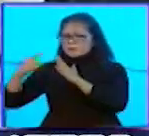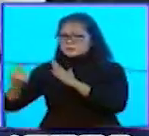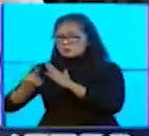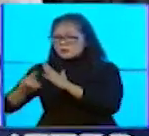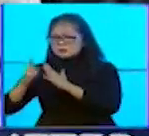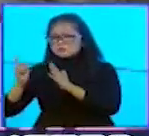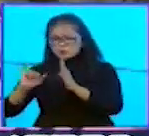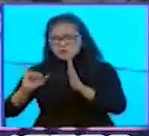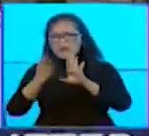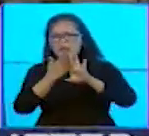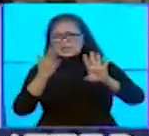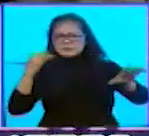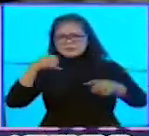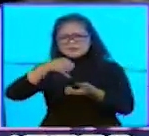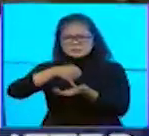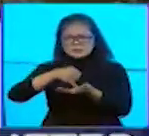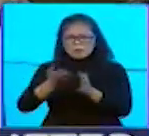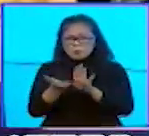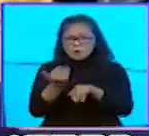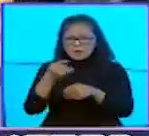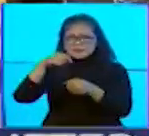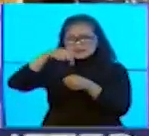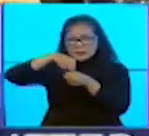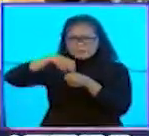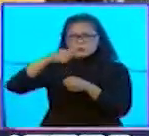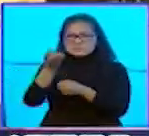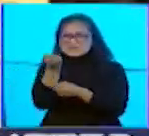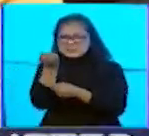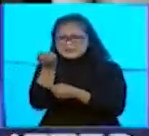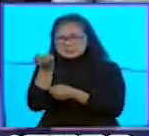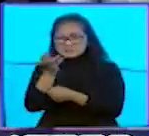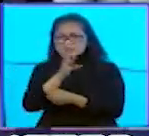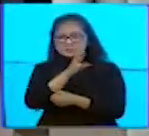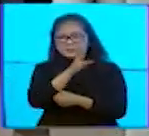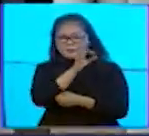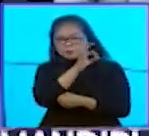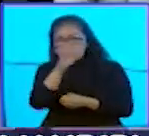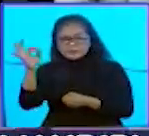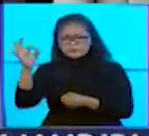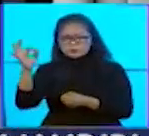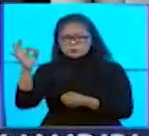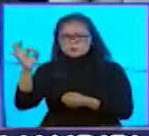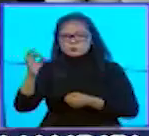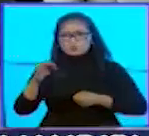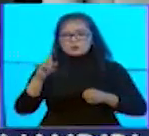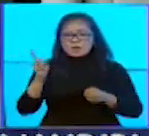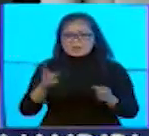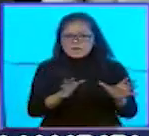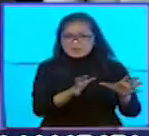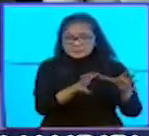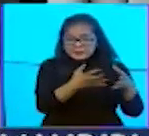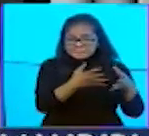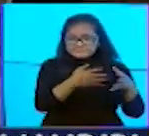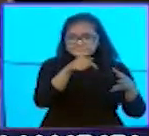ulang oksigen dengan tabung kecil seharga per tabung Rp30.000. Petugas pengisian oksigen lebih mendahulukan warga yang membawa